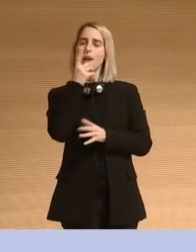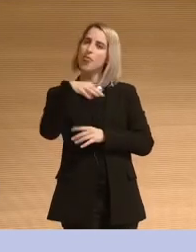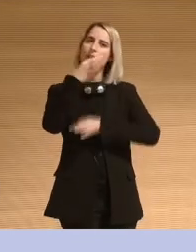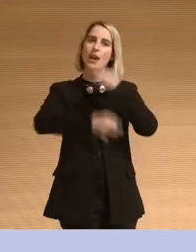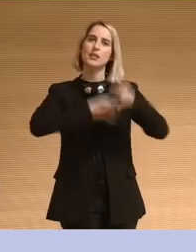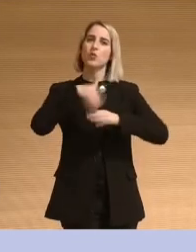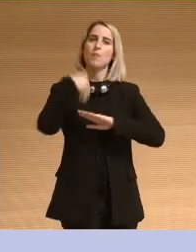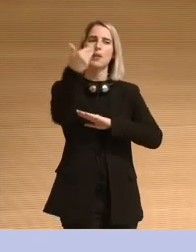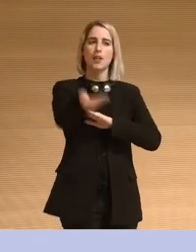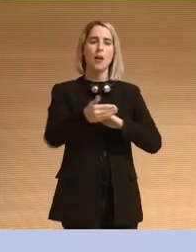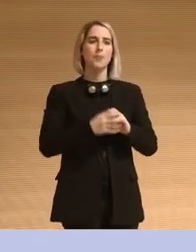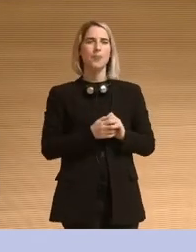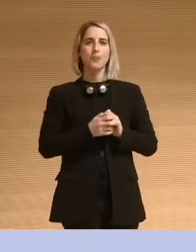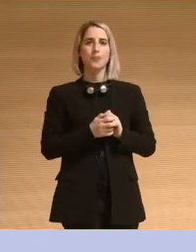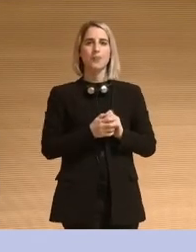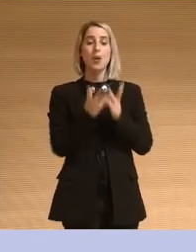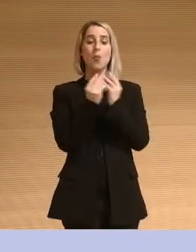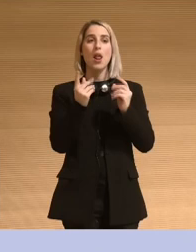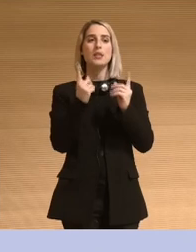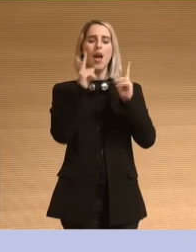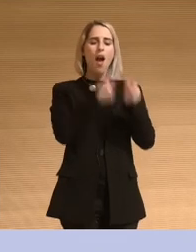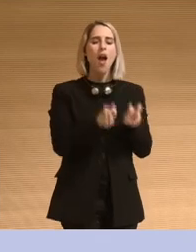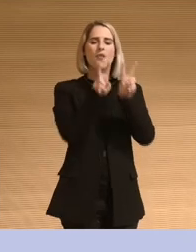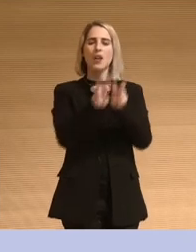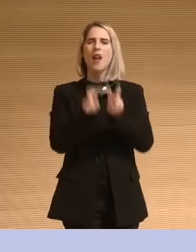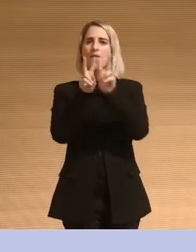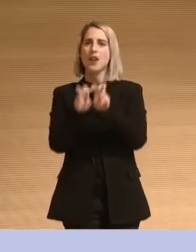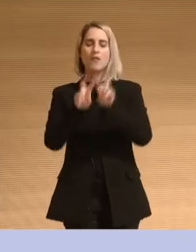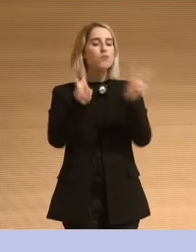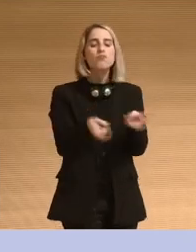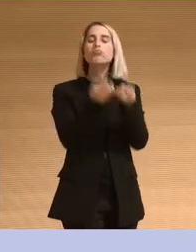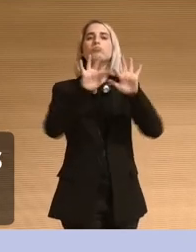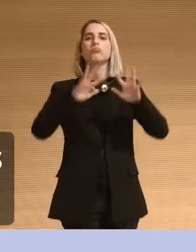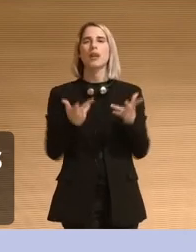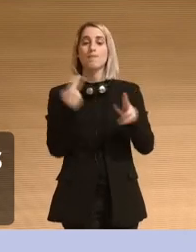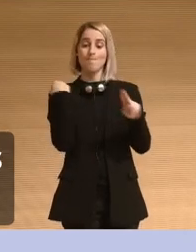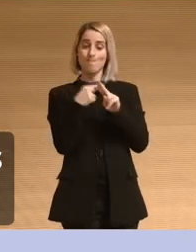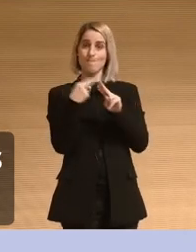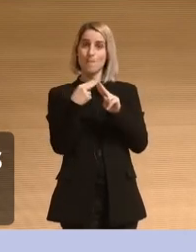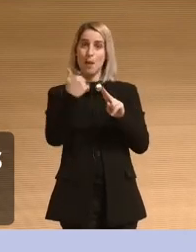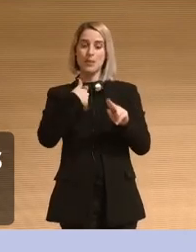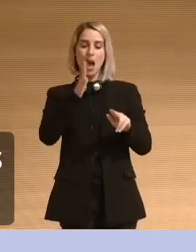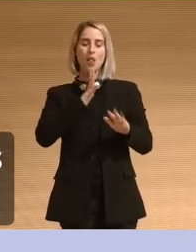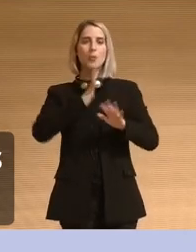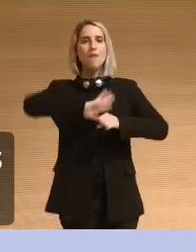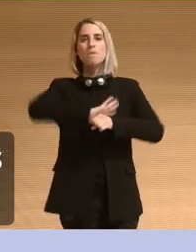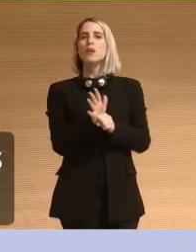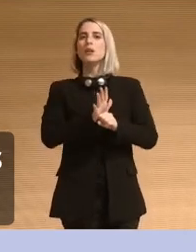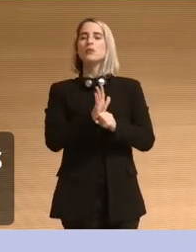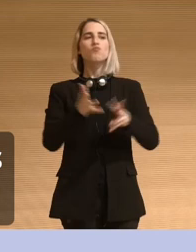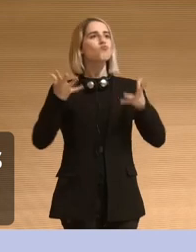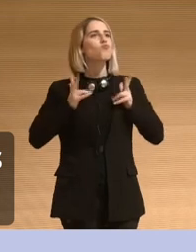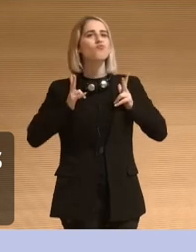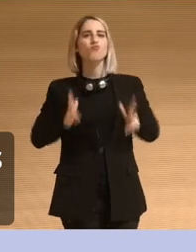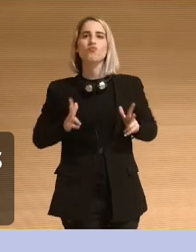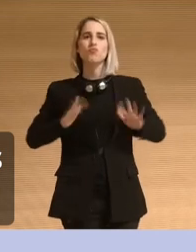σε λίγο. Πολλές διαφορετικές έρευνες έχουν καταδείξει ότι αυτό που μετρά πιο πολύ για να είμαστε ως άνθρωποι πλήρεις και ευτυχισμένοι